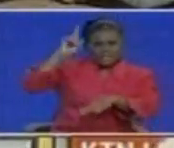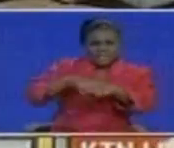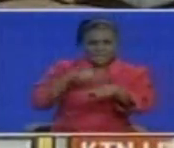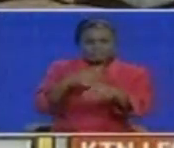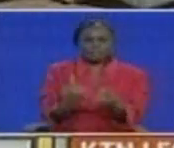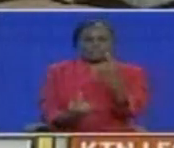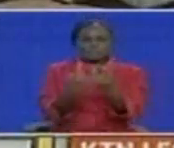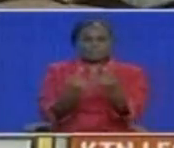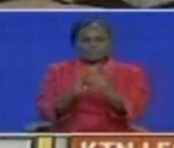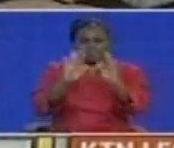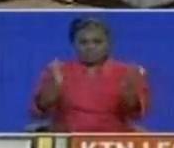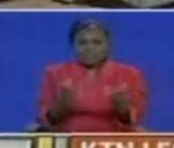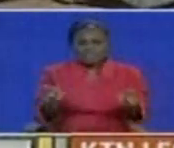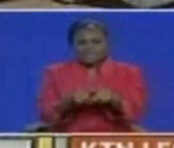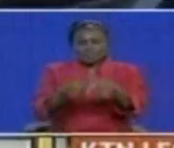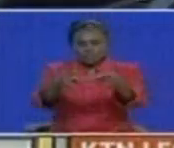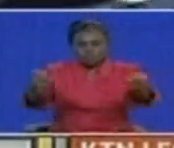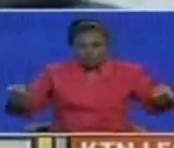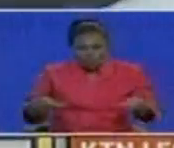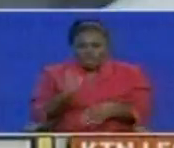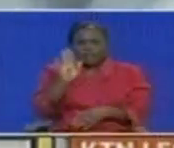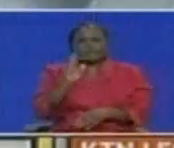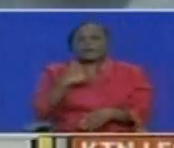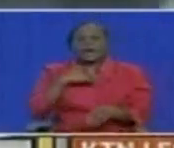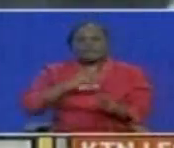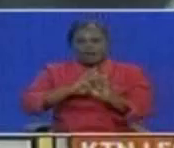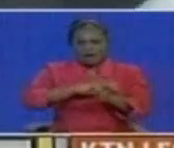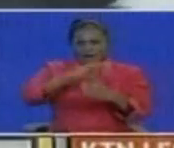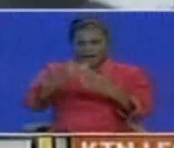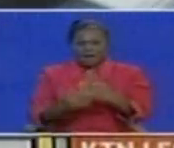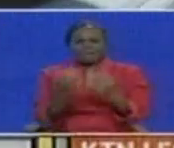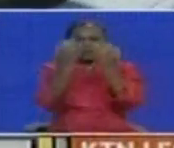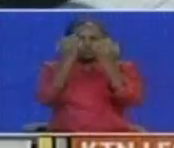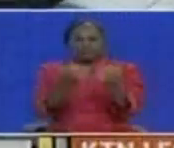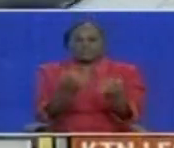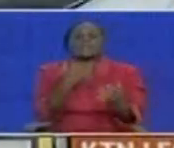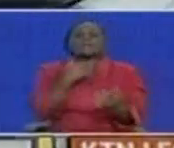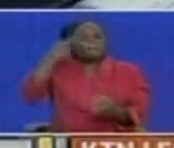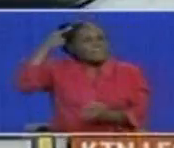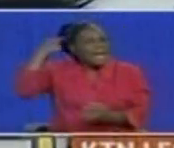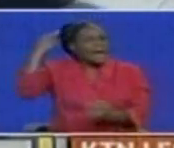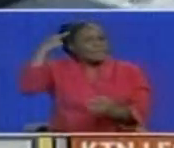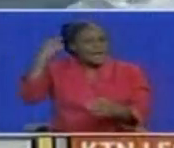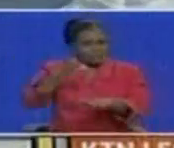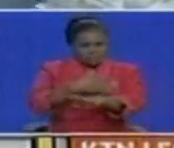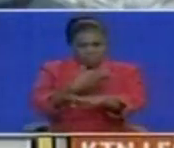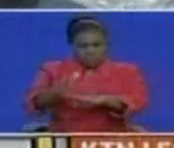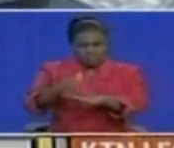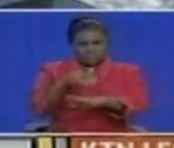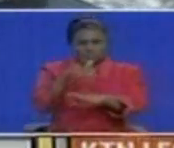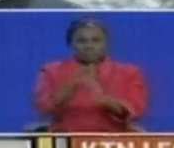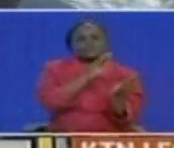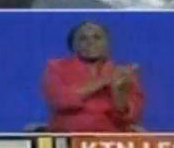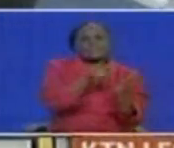itakayoshikanisha karatasi hizi mbili na sufuria yako iliyo na mfuniko inayohitajika kupakwa rangi nyeusi kwa minajili ya kuhifadhi kawi